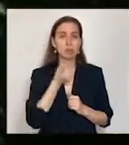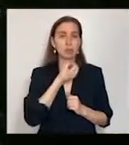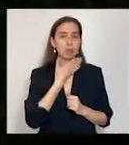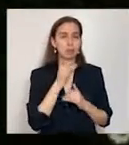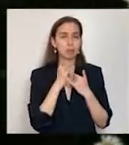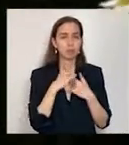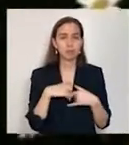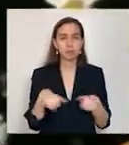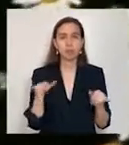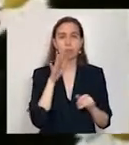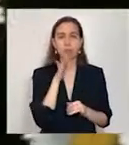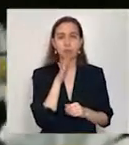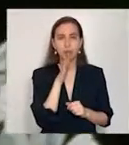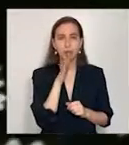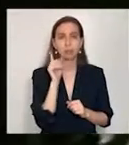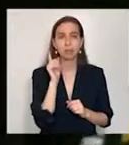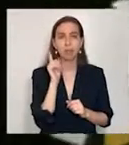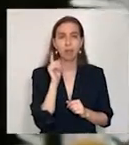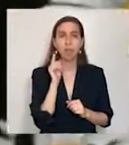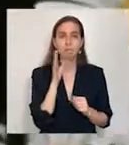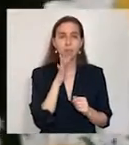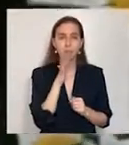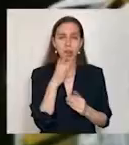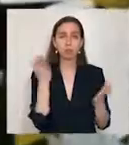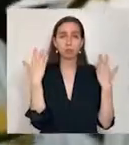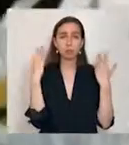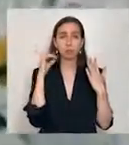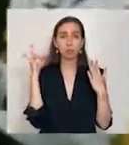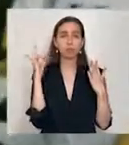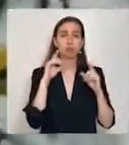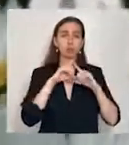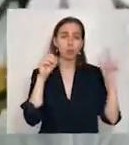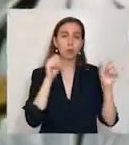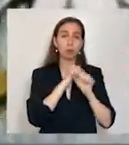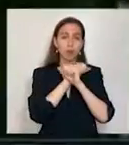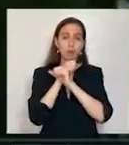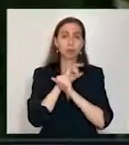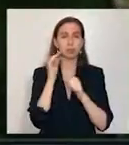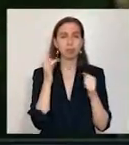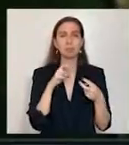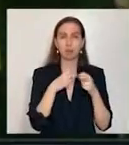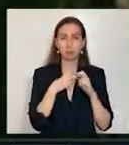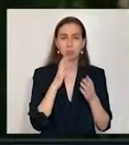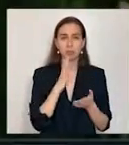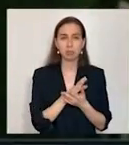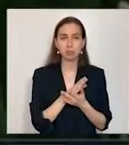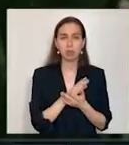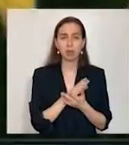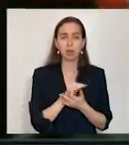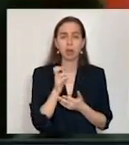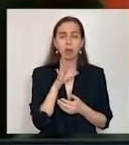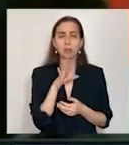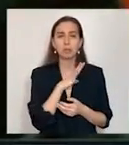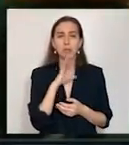Лето – прекрасная, удивительная пора. Период отпусков и школьных каникул, и, естественно, проблем. Как быть, к